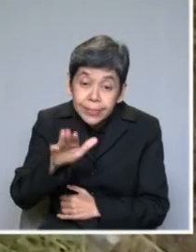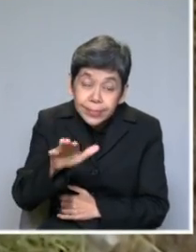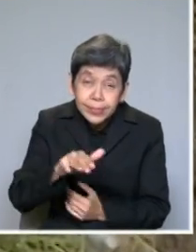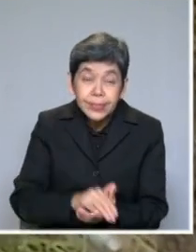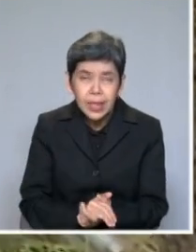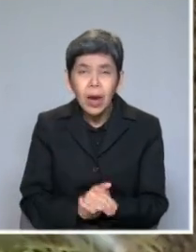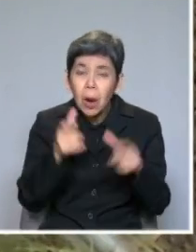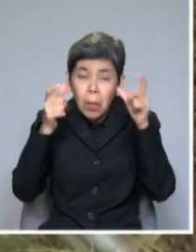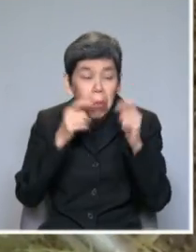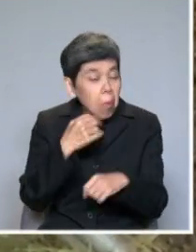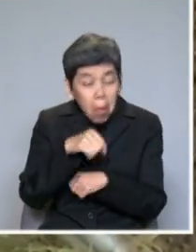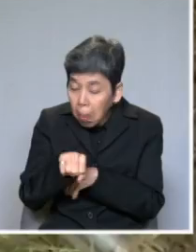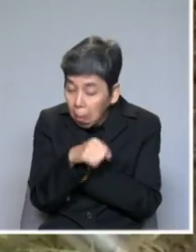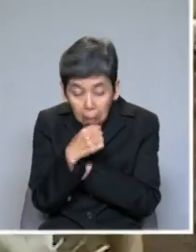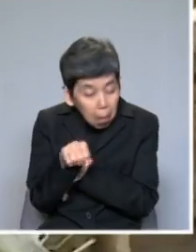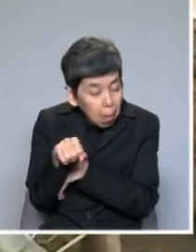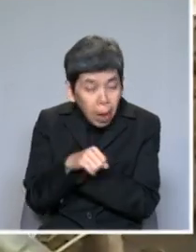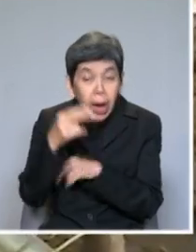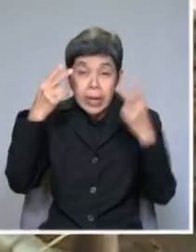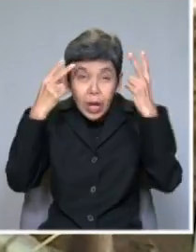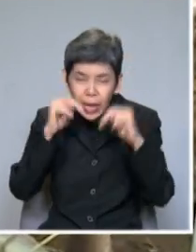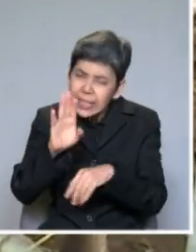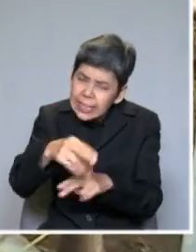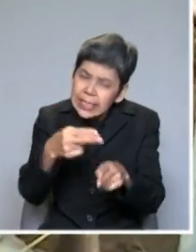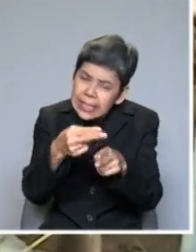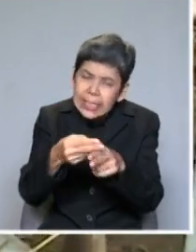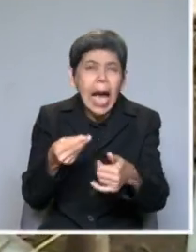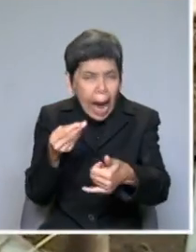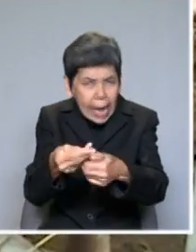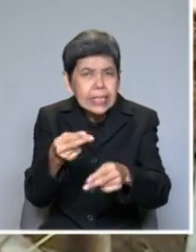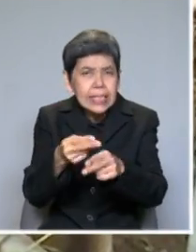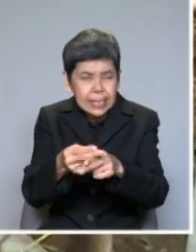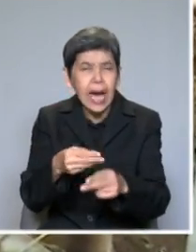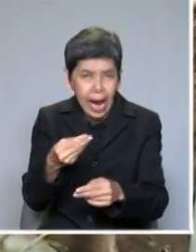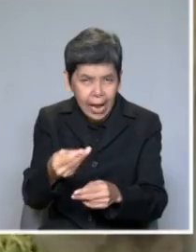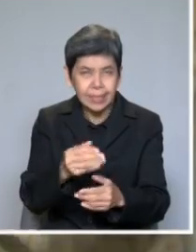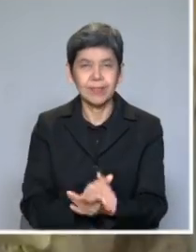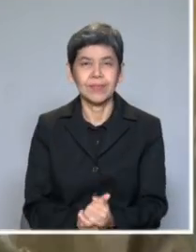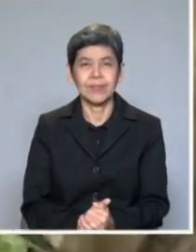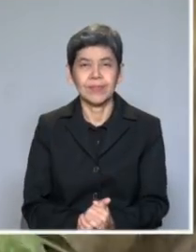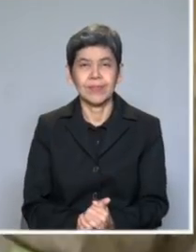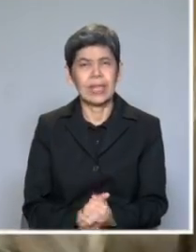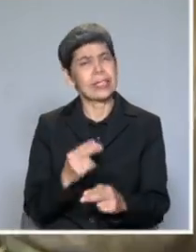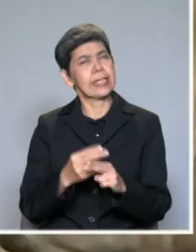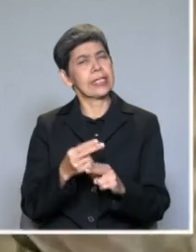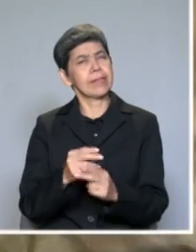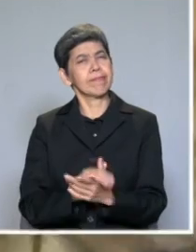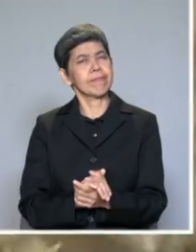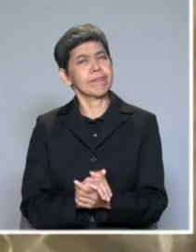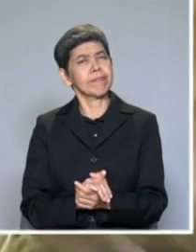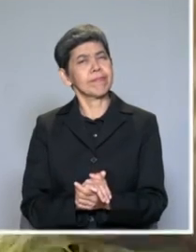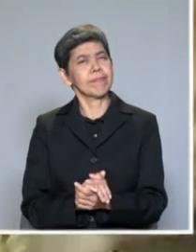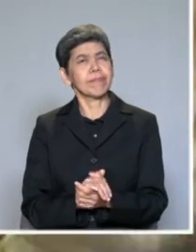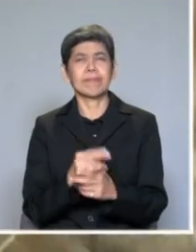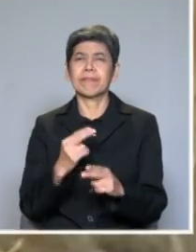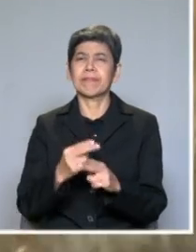ถึงวัวจะไม่สนใจแต่ท่านนายกก็ยังตั้งชื่อลูกวัวในท้องให ้ชื่อในโคกสูงแล้วไ